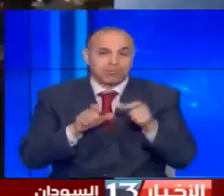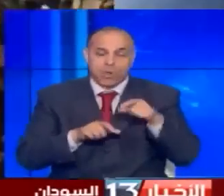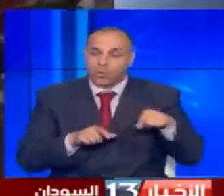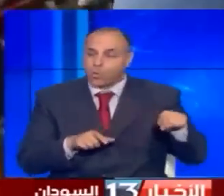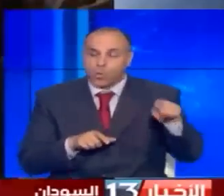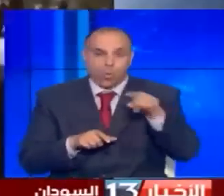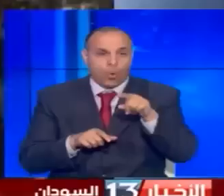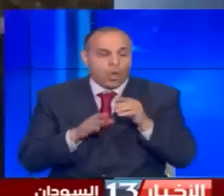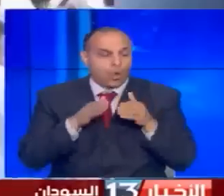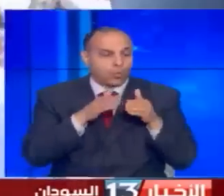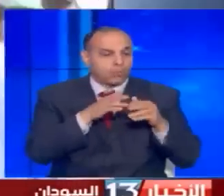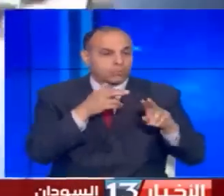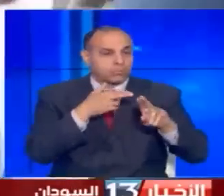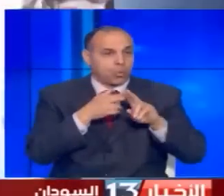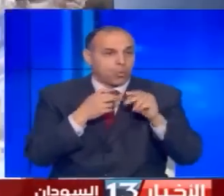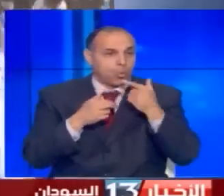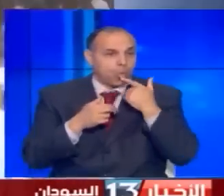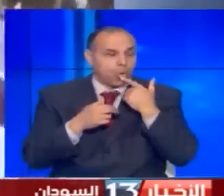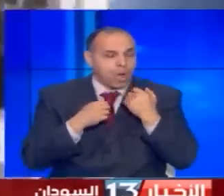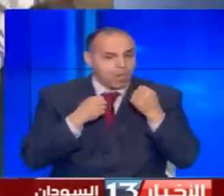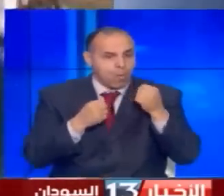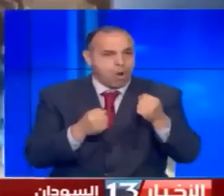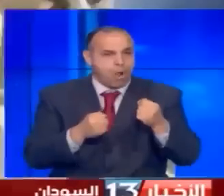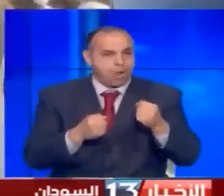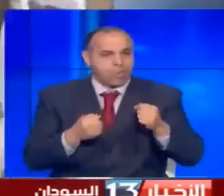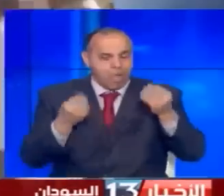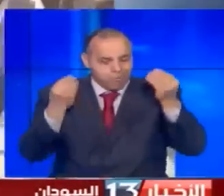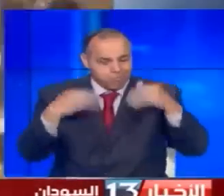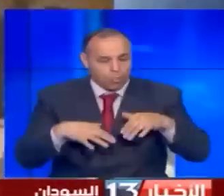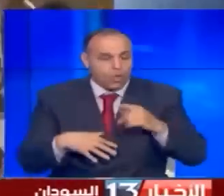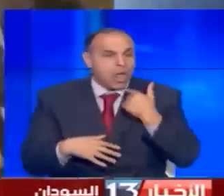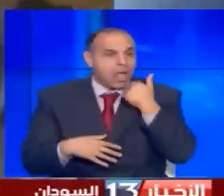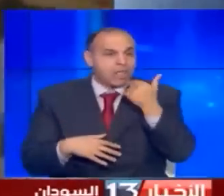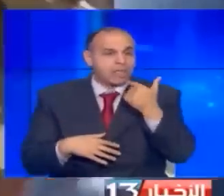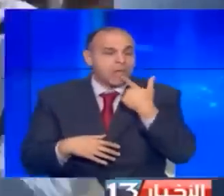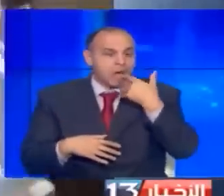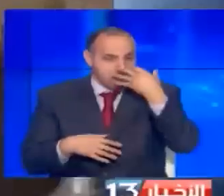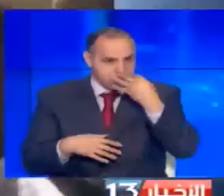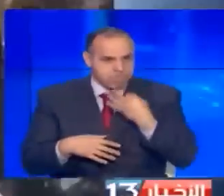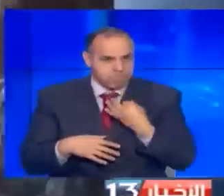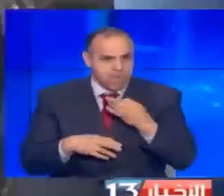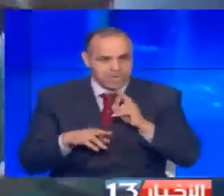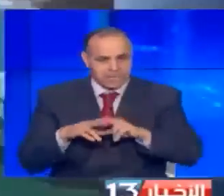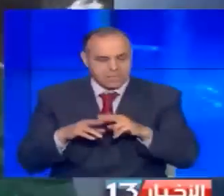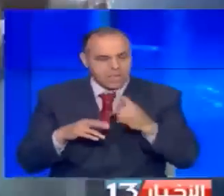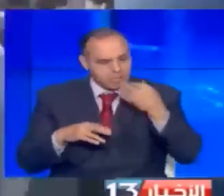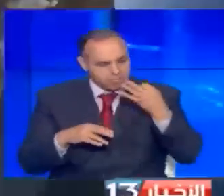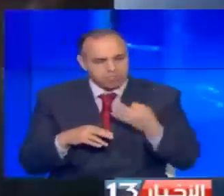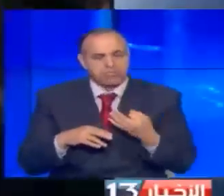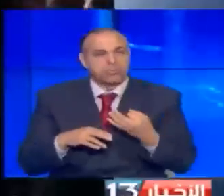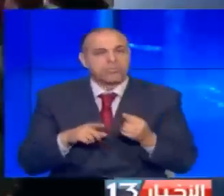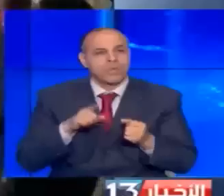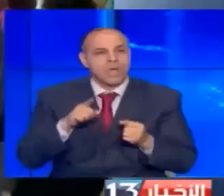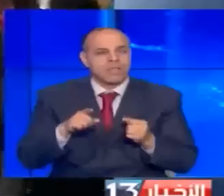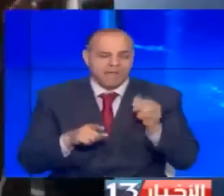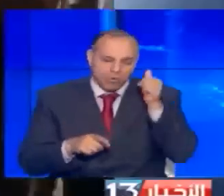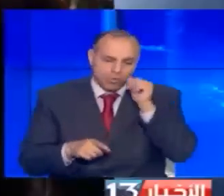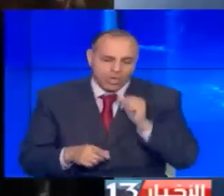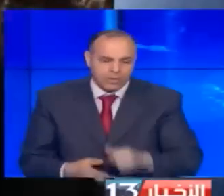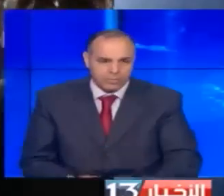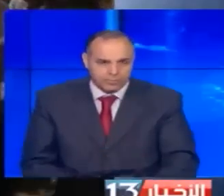من الاستجابة لما أسماهم محاولات زرع الإحباط، واعدا بإجراء إصلاحات حقيقية في البلاد.